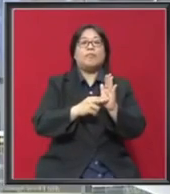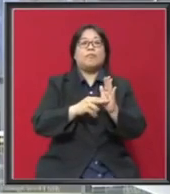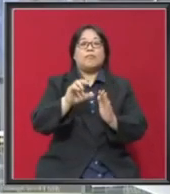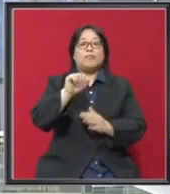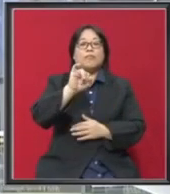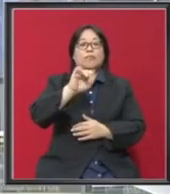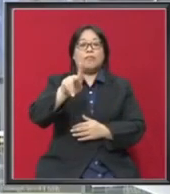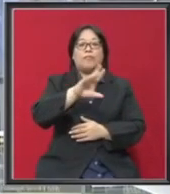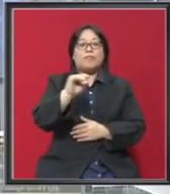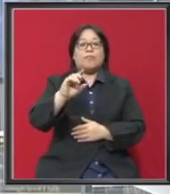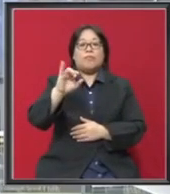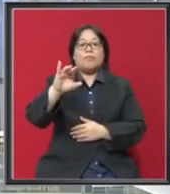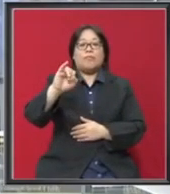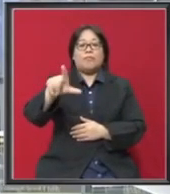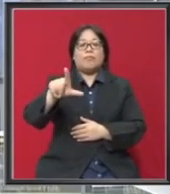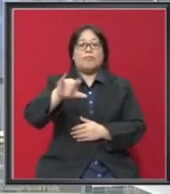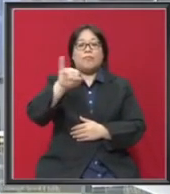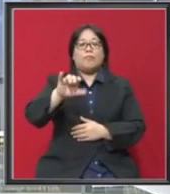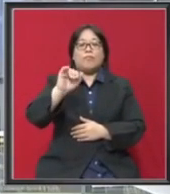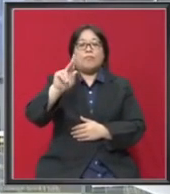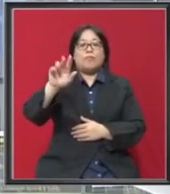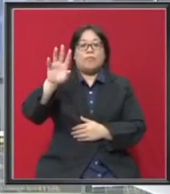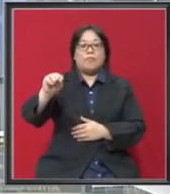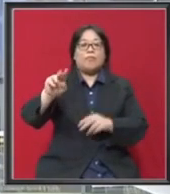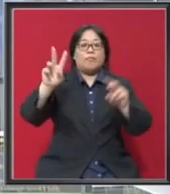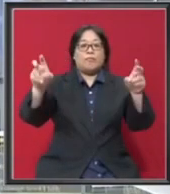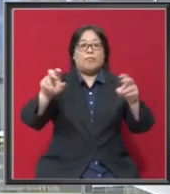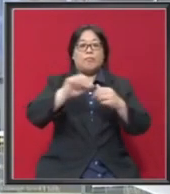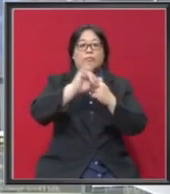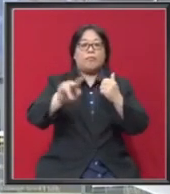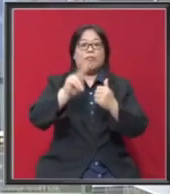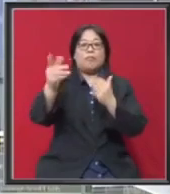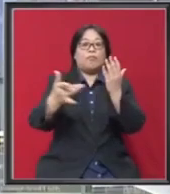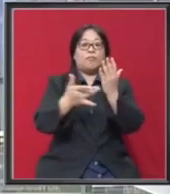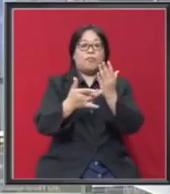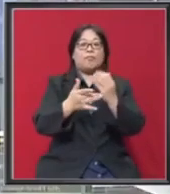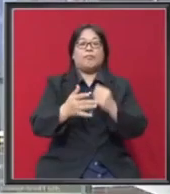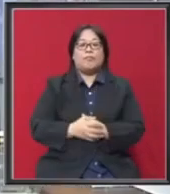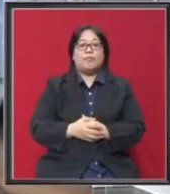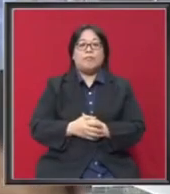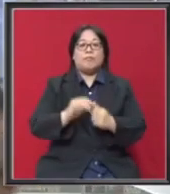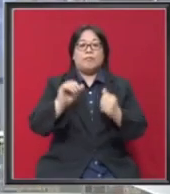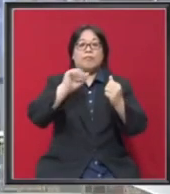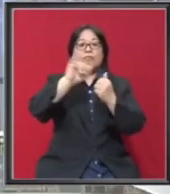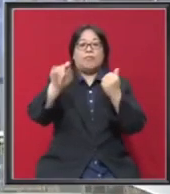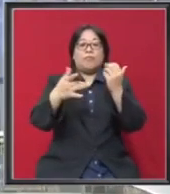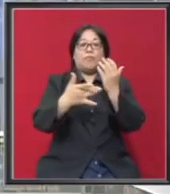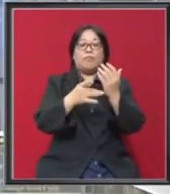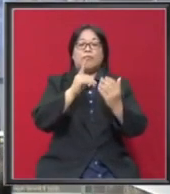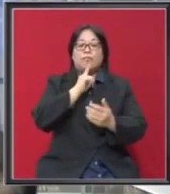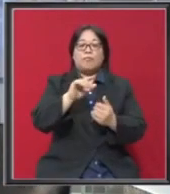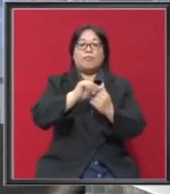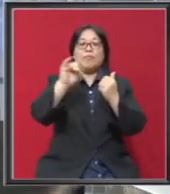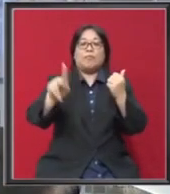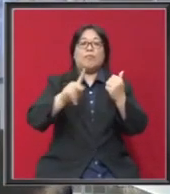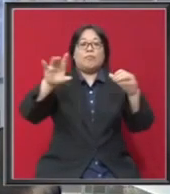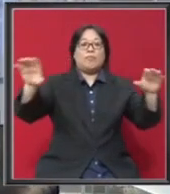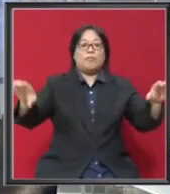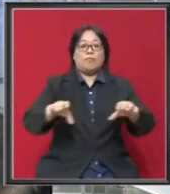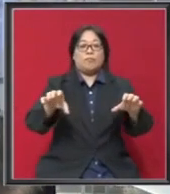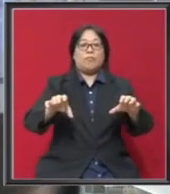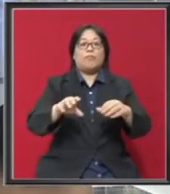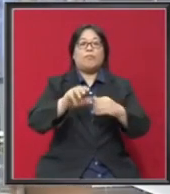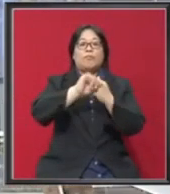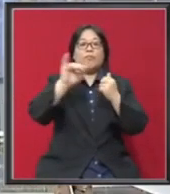sipil jabatan kemajuan Islam Liza Kim atau di sebagai Jateng kuasai tadi call jatuh kotak diklaim merupakan Jateng Koso